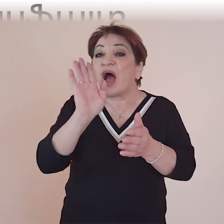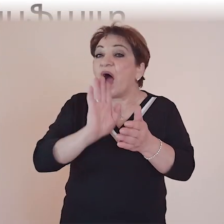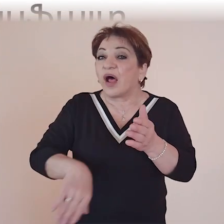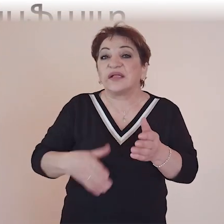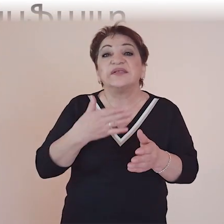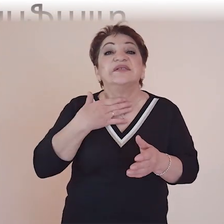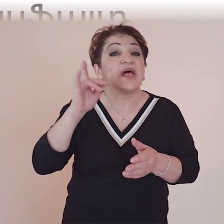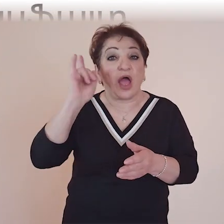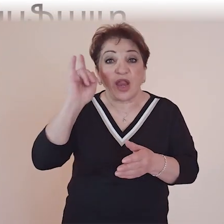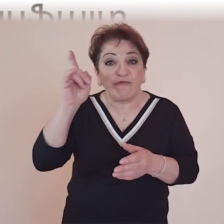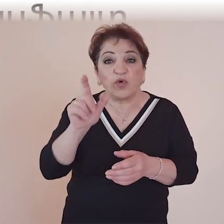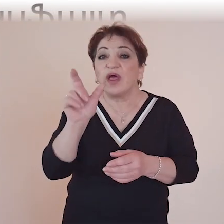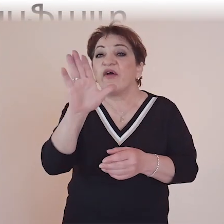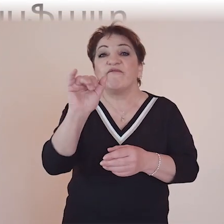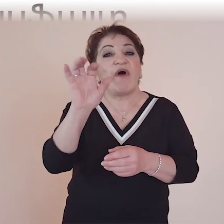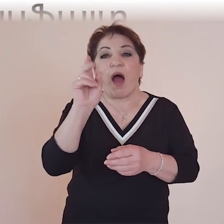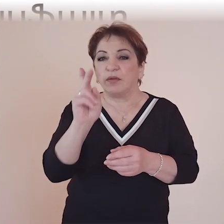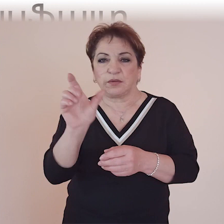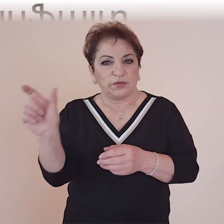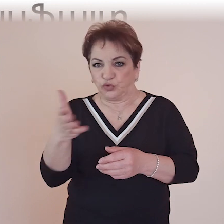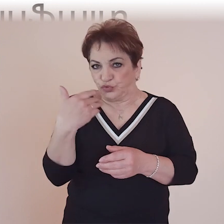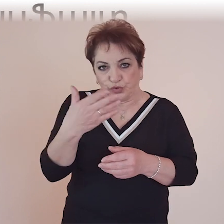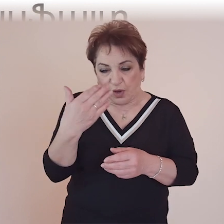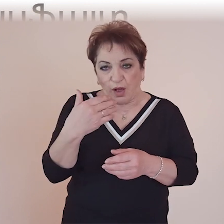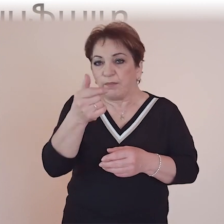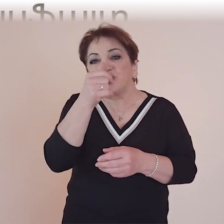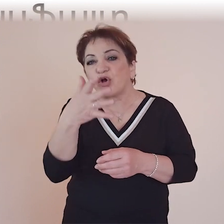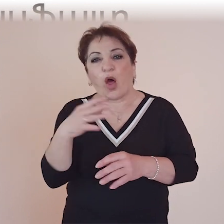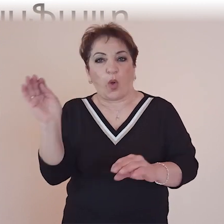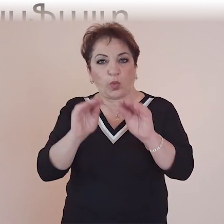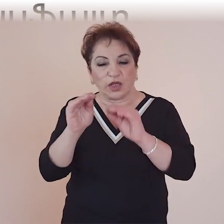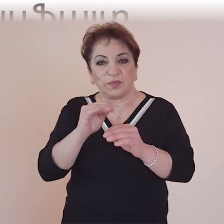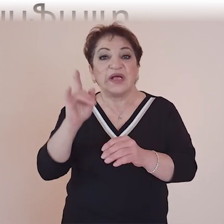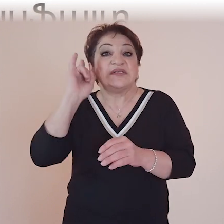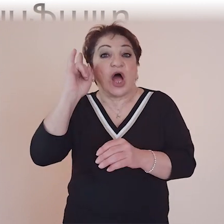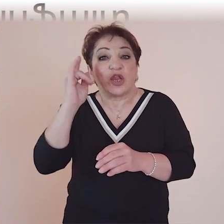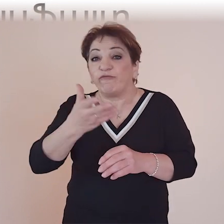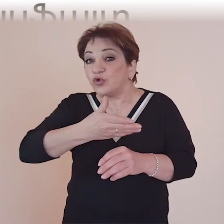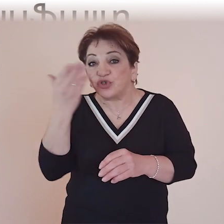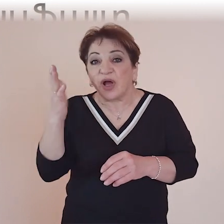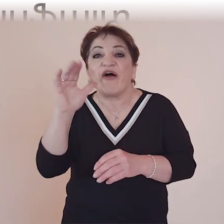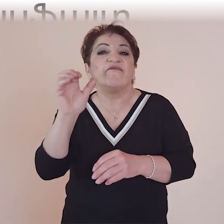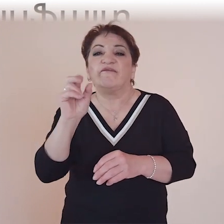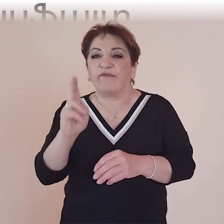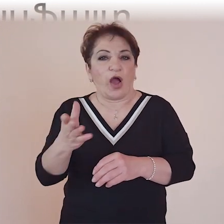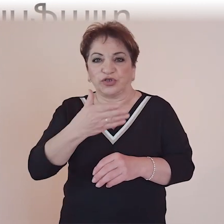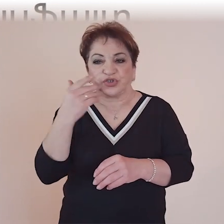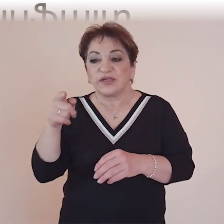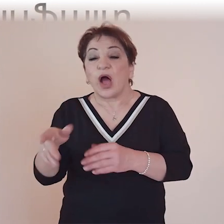հնչունի չենք կարող վանք կարոցել կազմել։ Եթե զայնավոր հնչունը չկա, երեխաներ ուրեմ ընդա